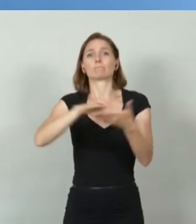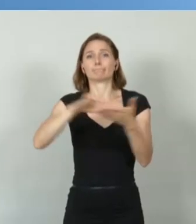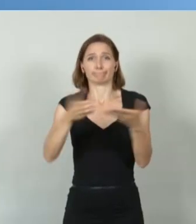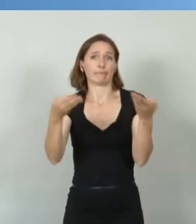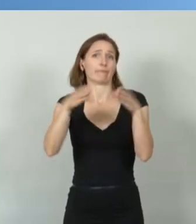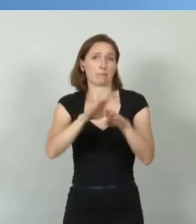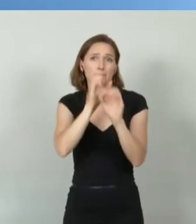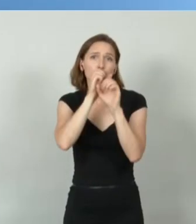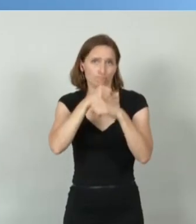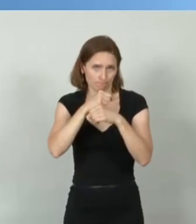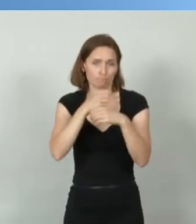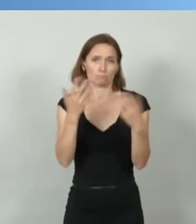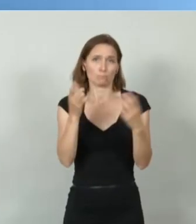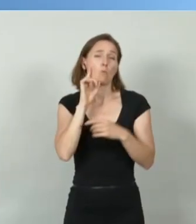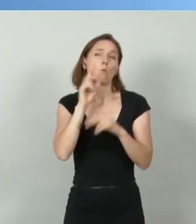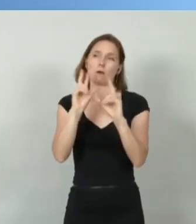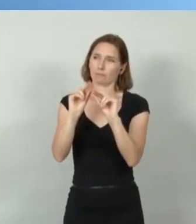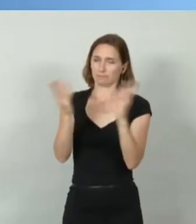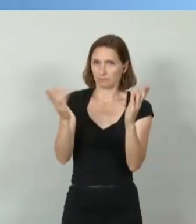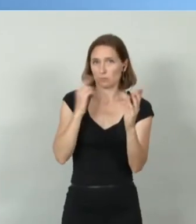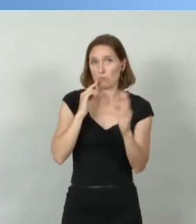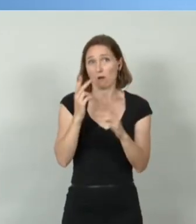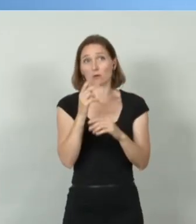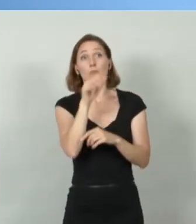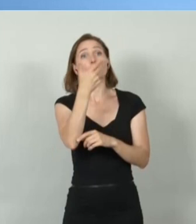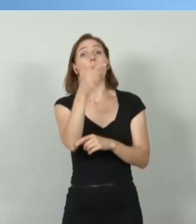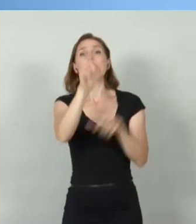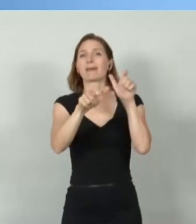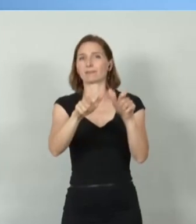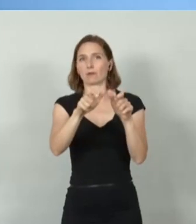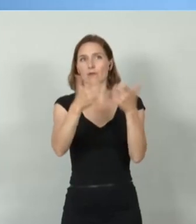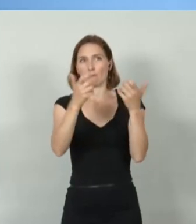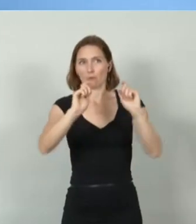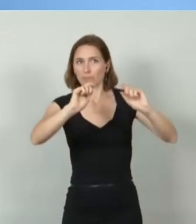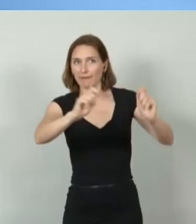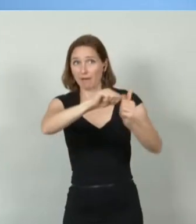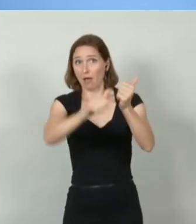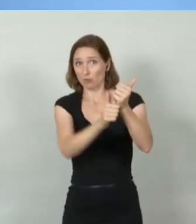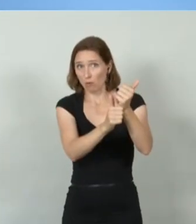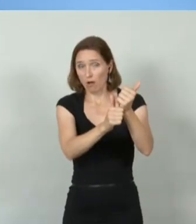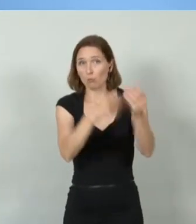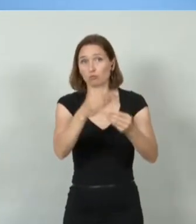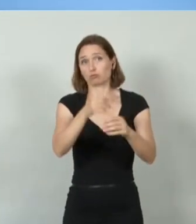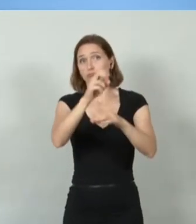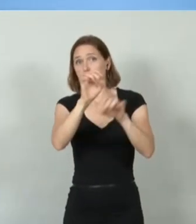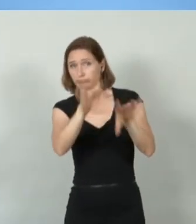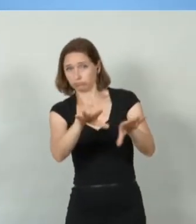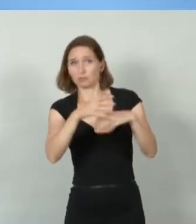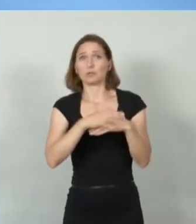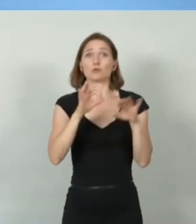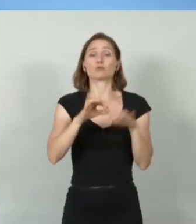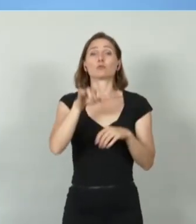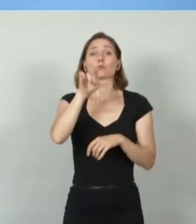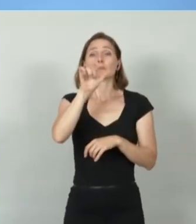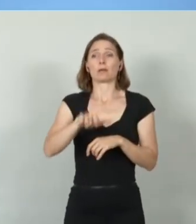lors du maintien au nom des trois délibérations d'adjoints je me suis Antoine bac a demandé la parole au nom du groupe Jack pour demander un vote